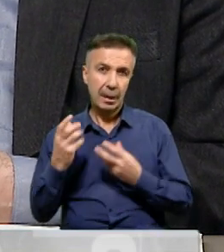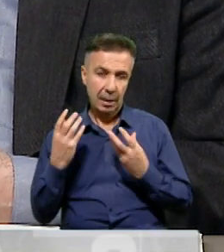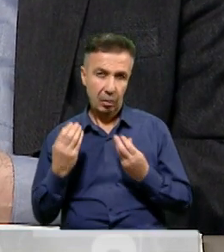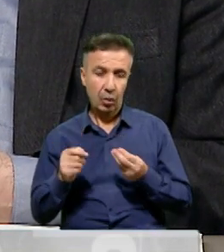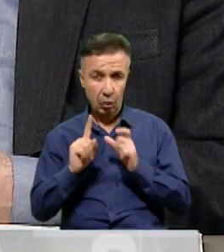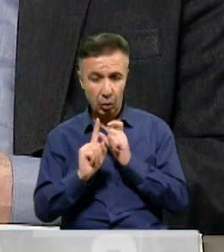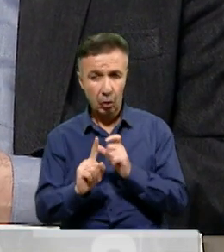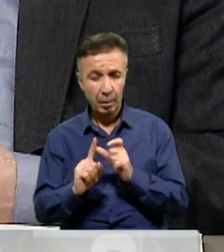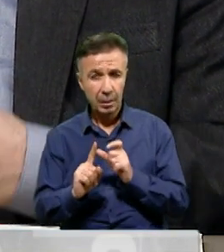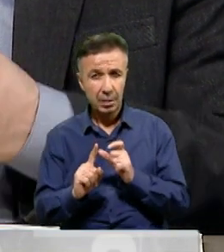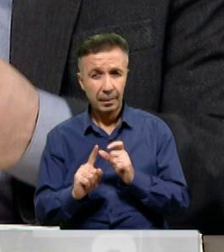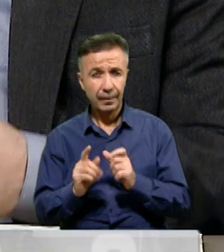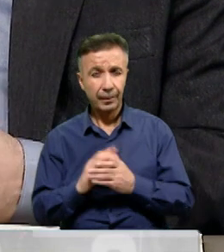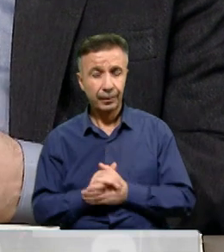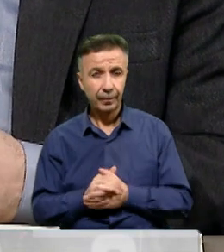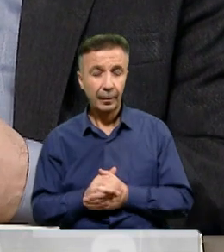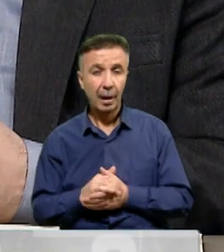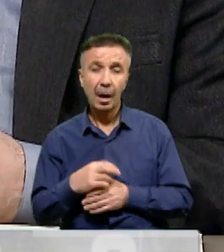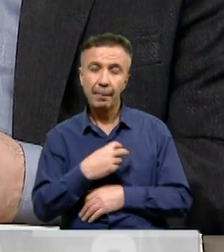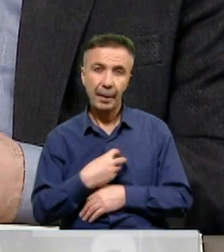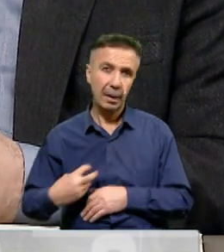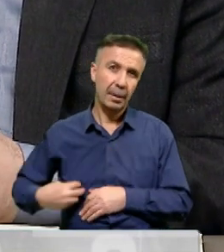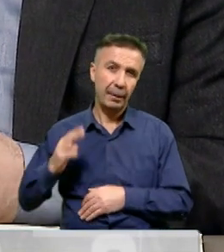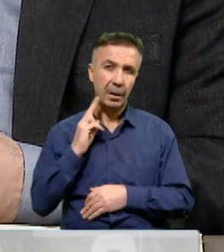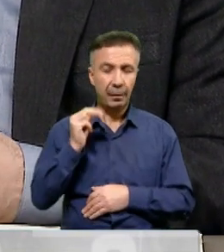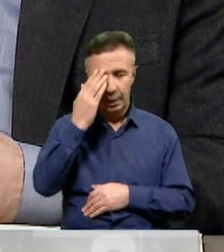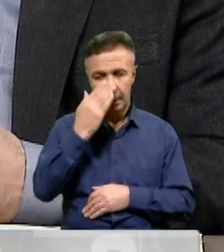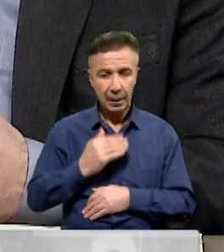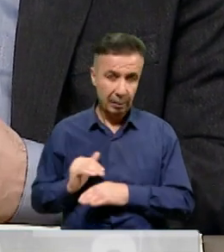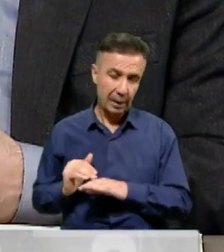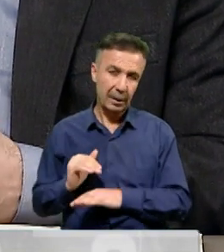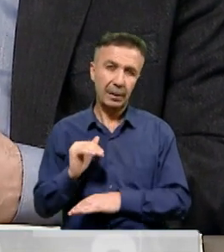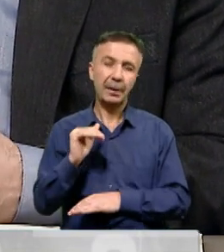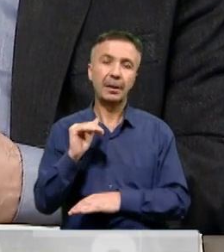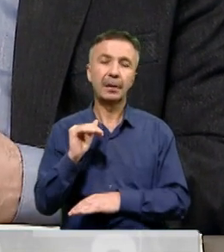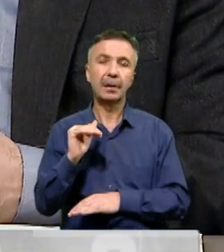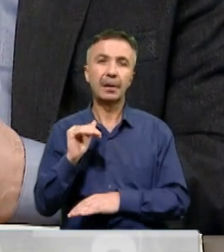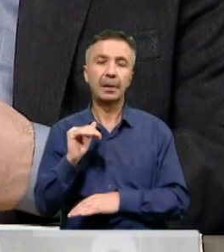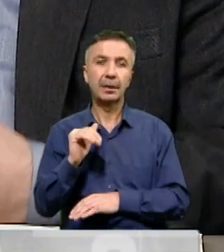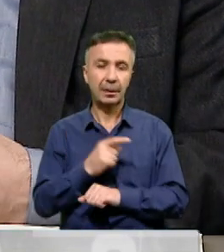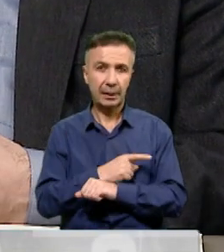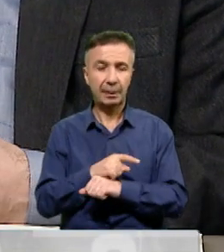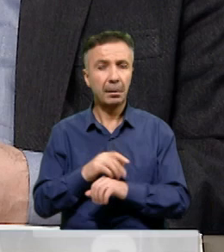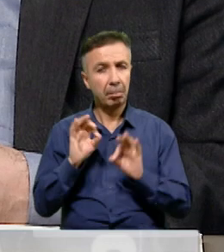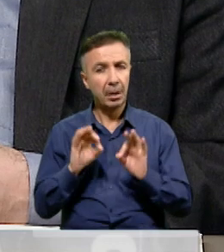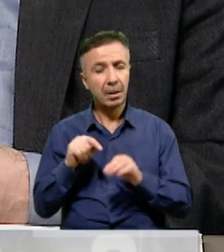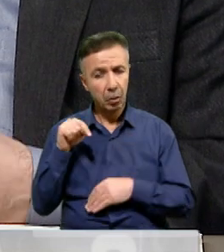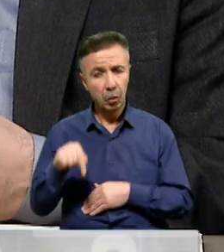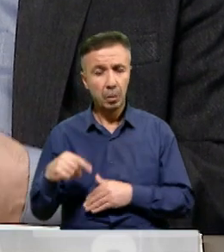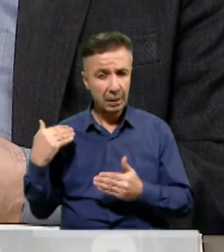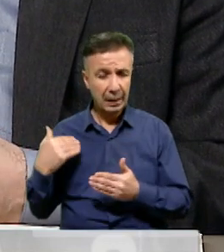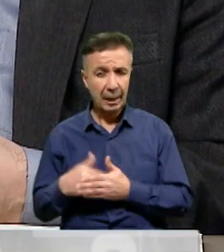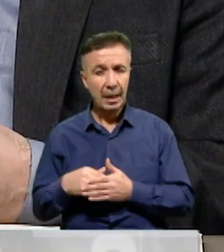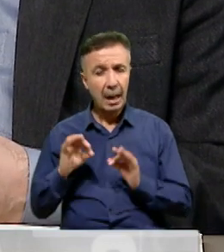gibi ta Efendimiz Aleyhisselatü Vesselam'ın hali hayatındayken başlayarak günümüze kadar